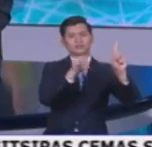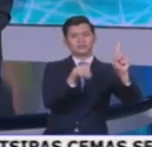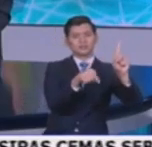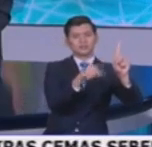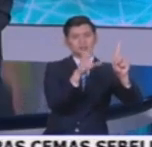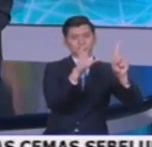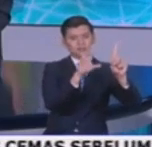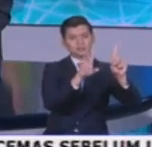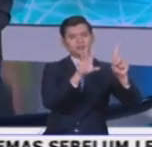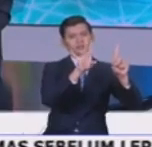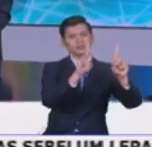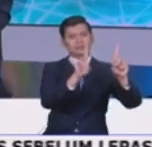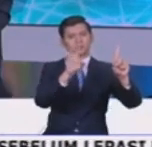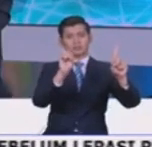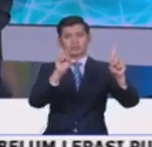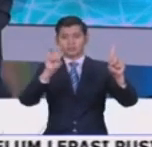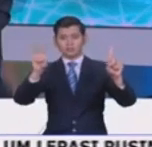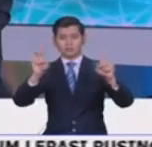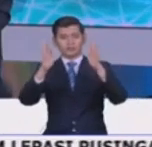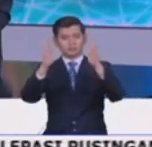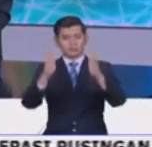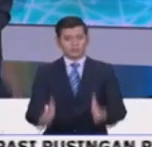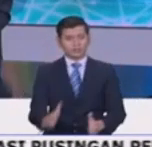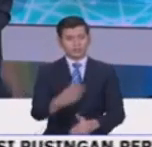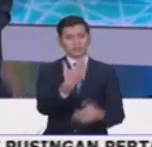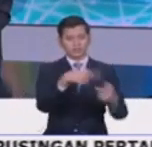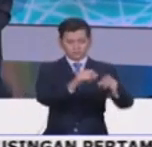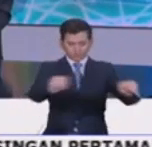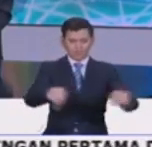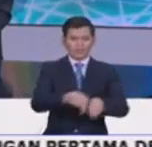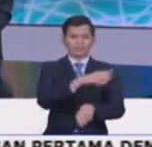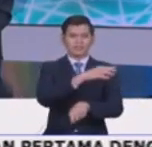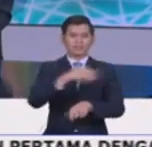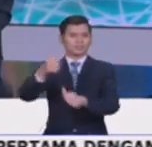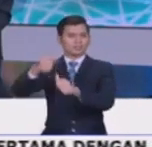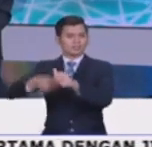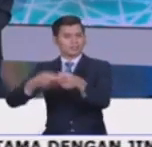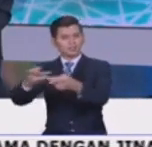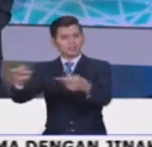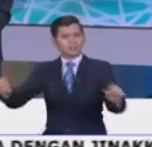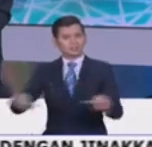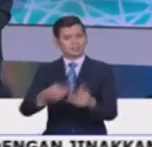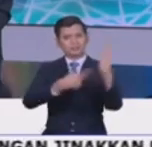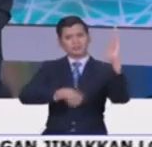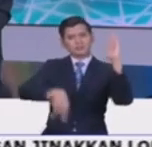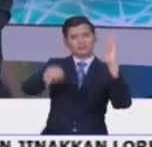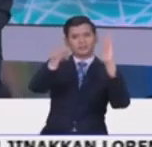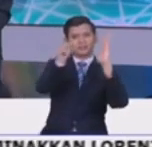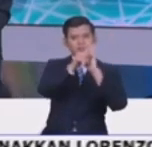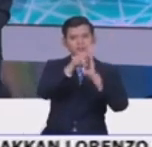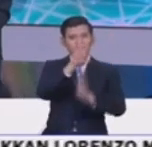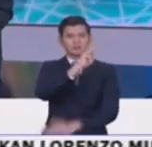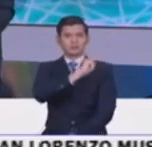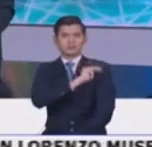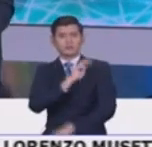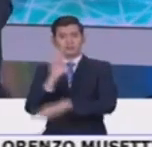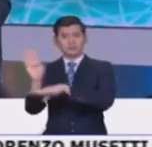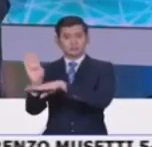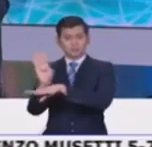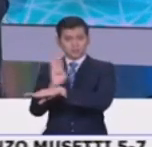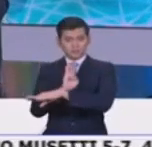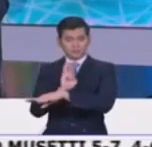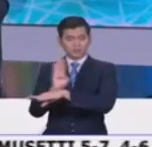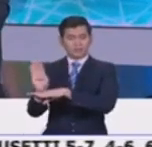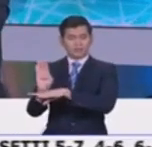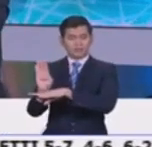1,702 lokasi dengan purata 7 lokasi bagi setiap kawasan Parlimen. Ya, Menteri Perdagangan Dalam Negeri dan Hal Ehwal Pengguna Datuk